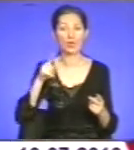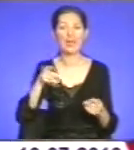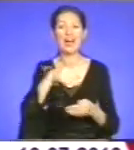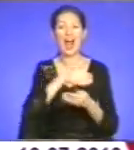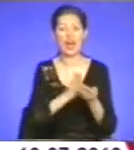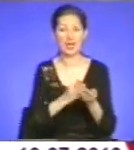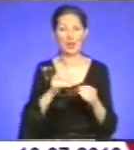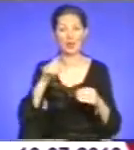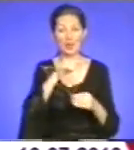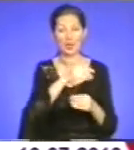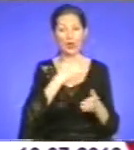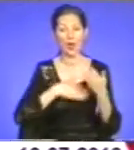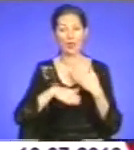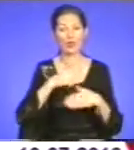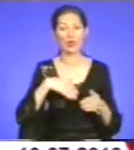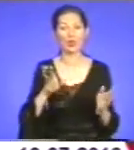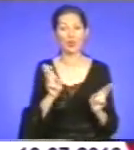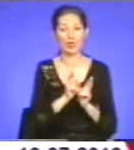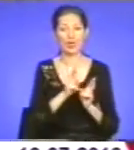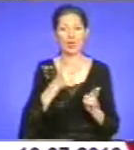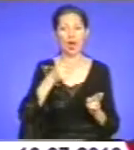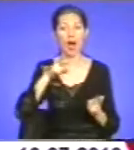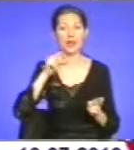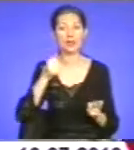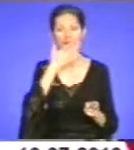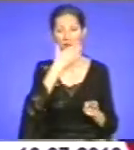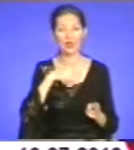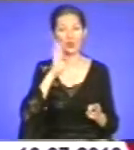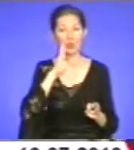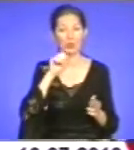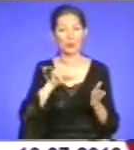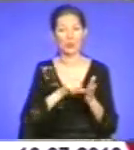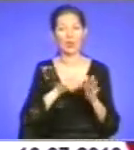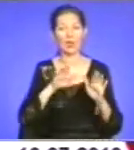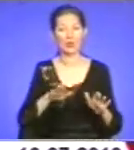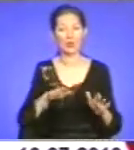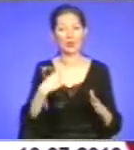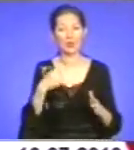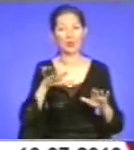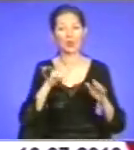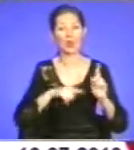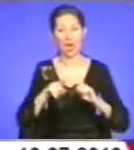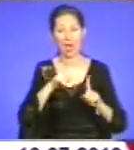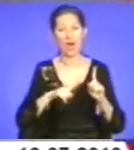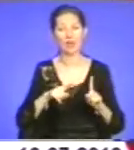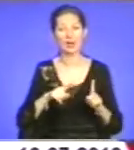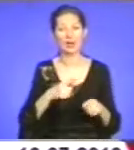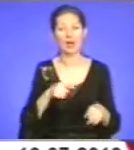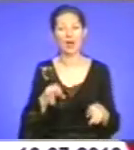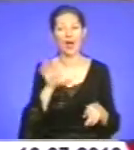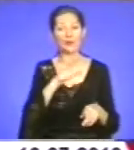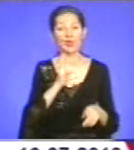зустрічали галицькі красуні, представники обласної та міської влад, а також усі, хто не байдужий до авіації. А таких